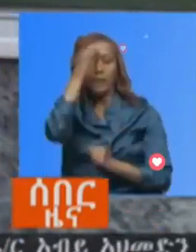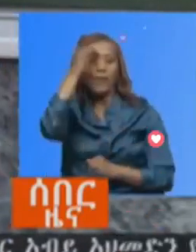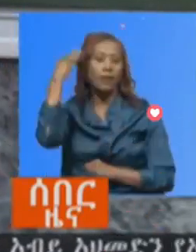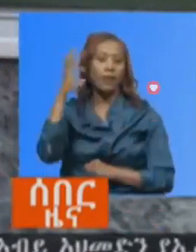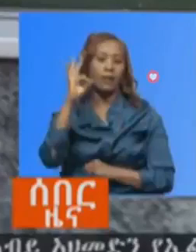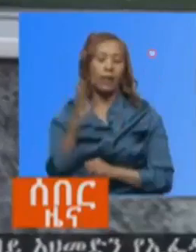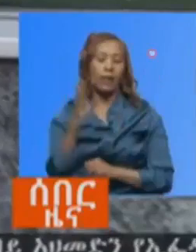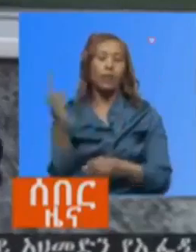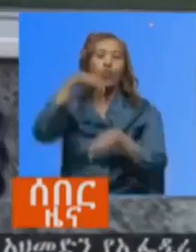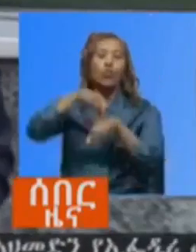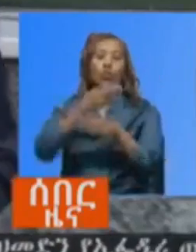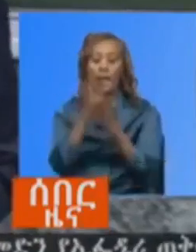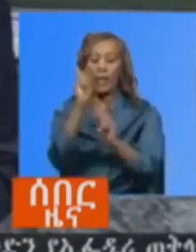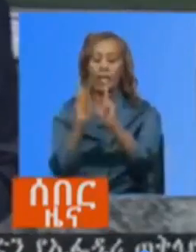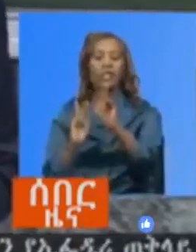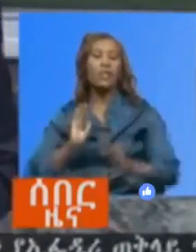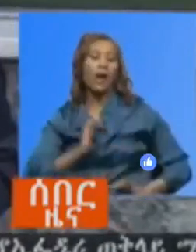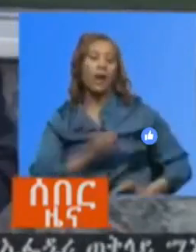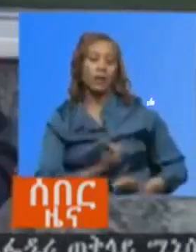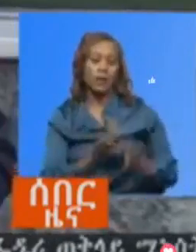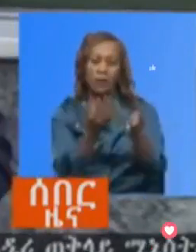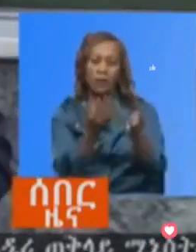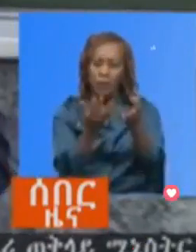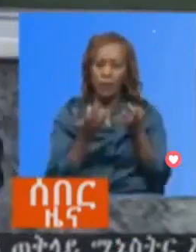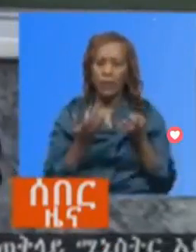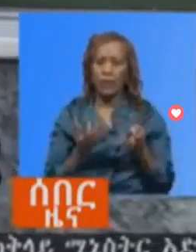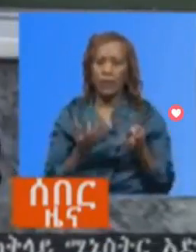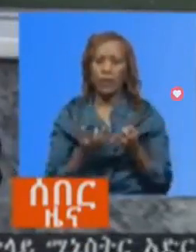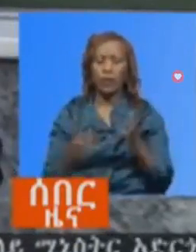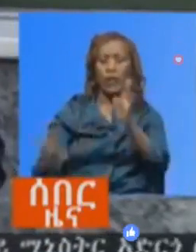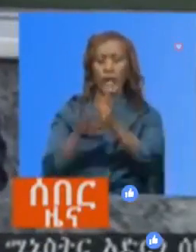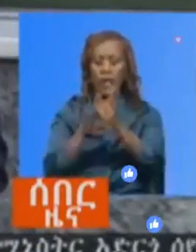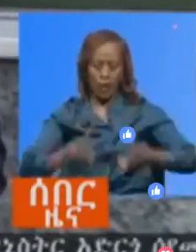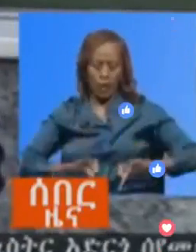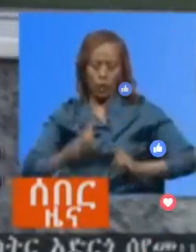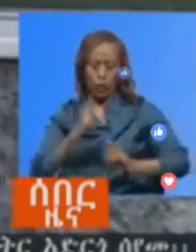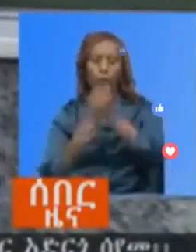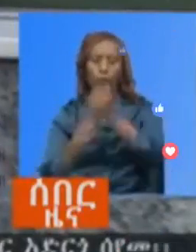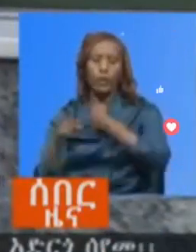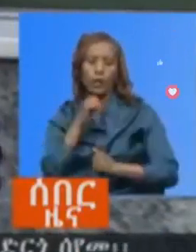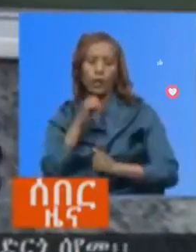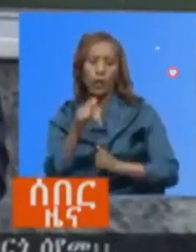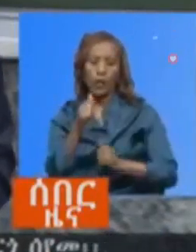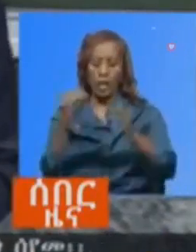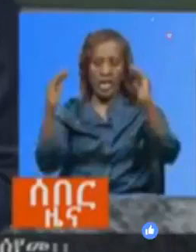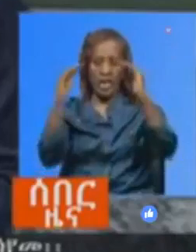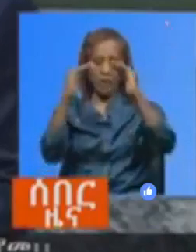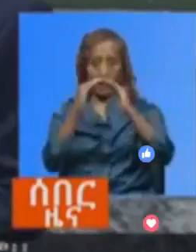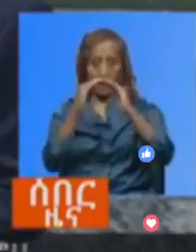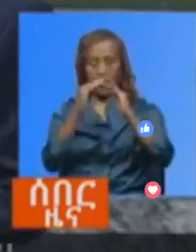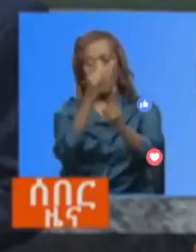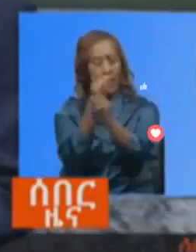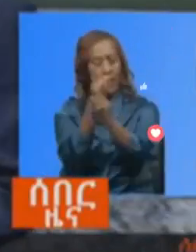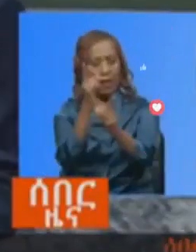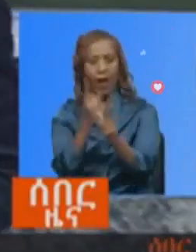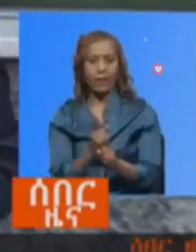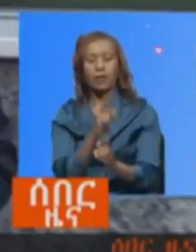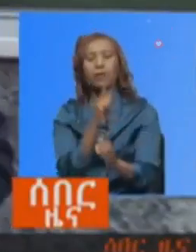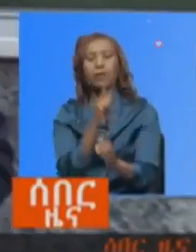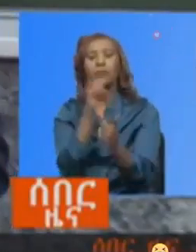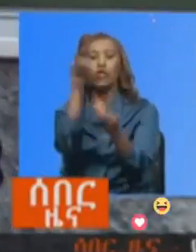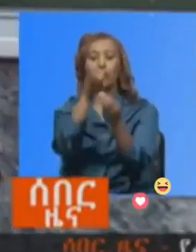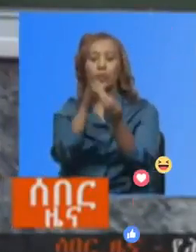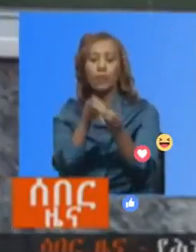ቁም ነገር ህዝባችን የሚፈልገው የህግ መኖርን ብቻ ሳይሆን የፍትህ መረጋገጥንም ጭምር ነው።